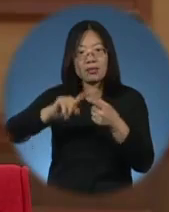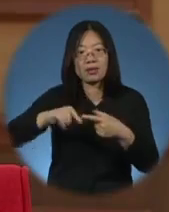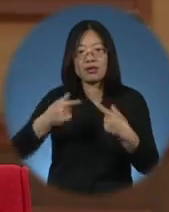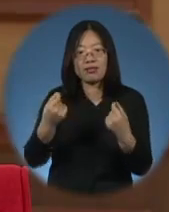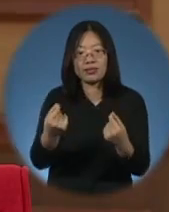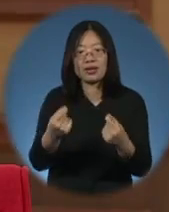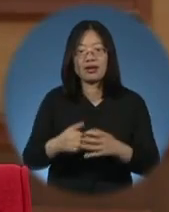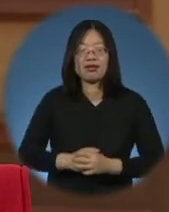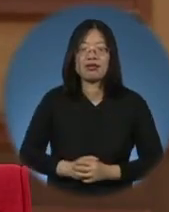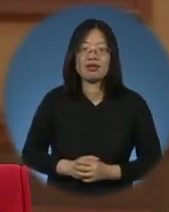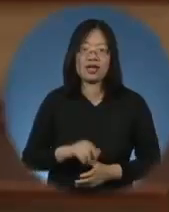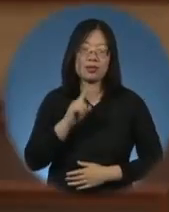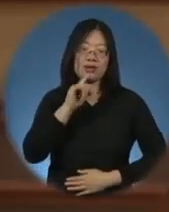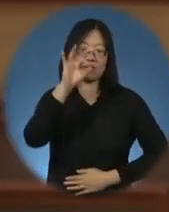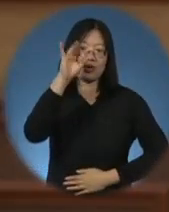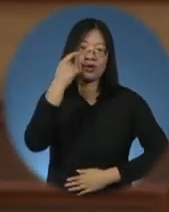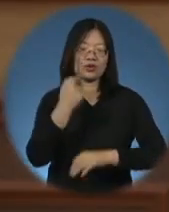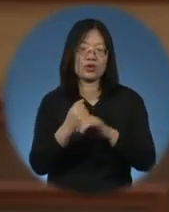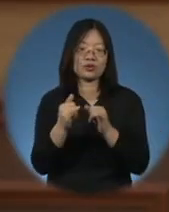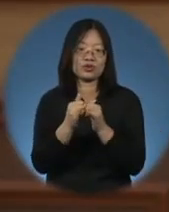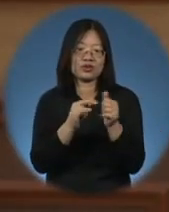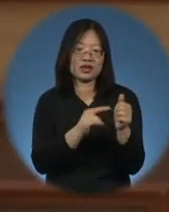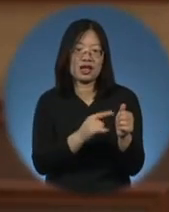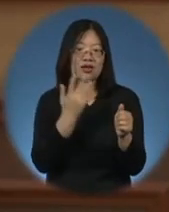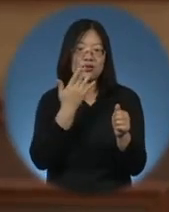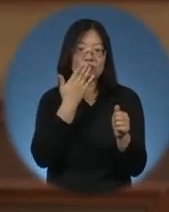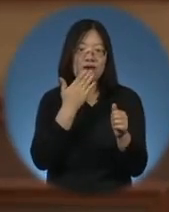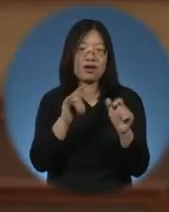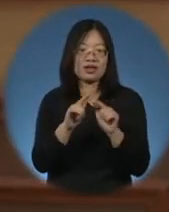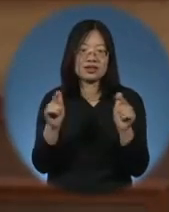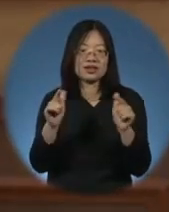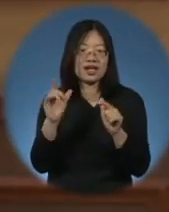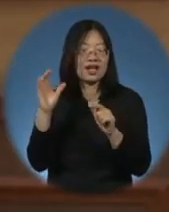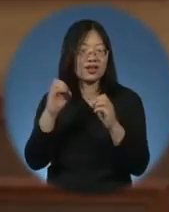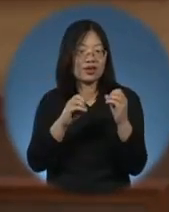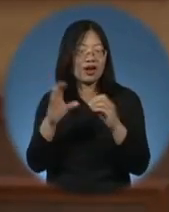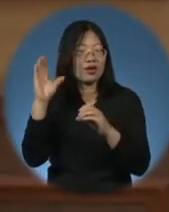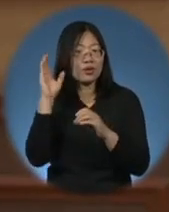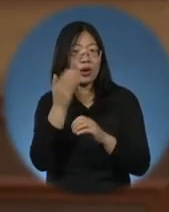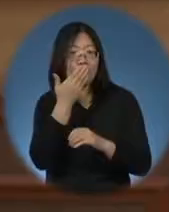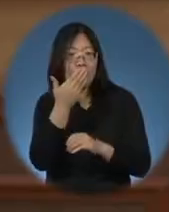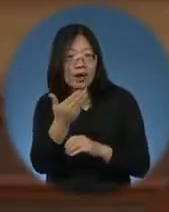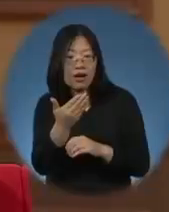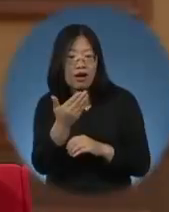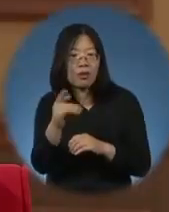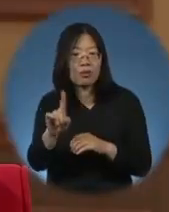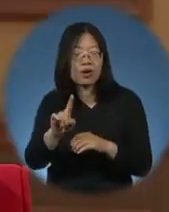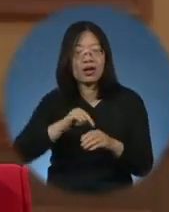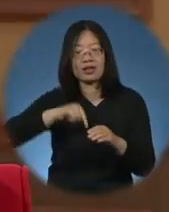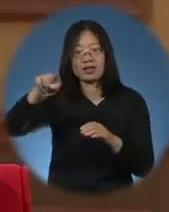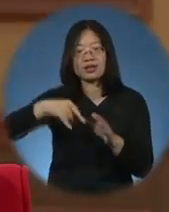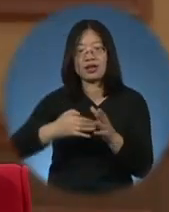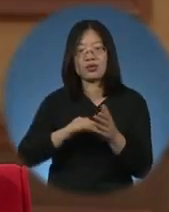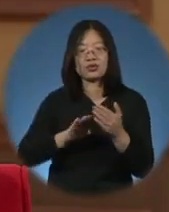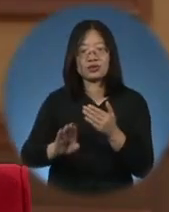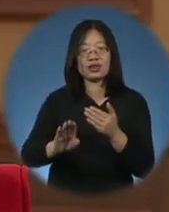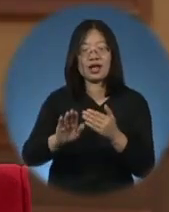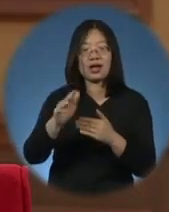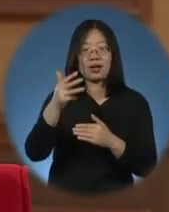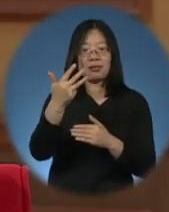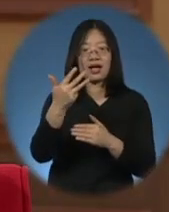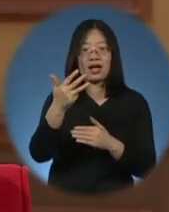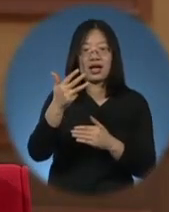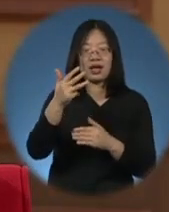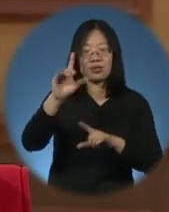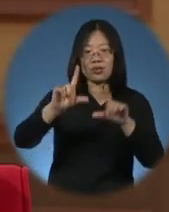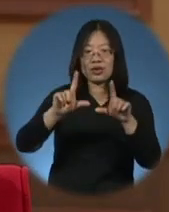같아요. 말씀드리니까 그 연구자는 꿀벌들의 대화를 엿들을 줄 아나요? 아, 그게 꿀벌들이 갔다 온 다음에 이렇게 팔자 모양의